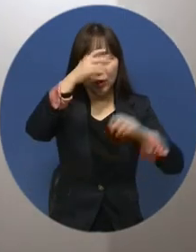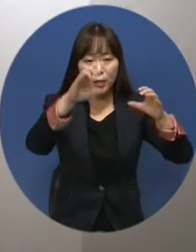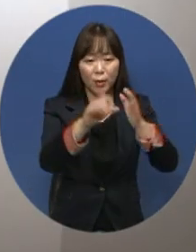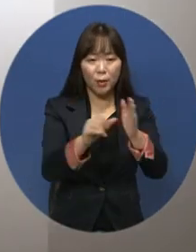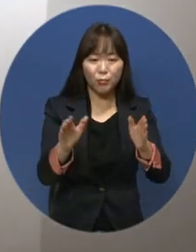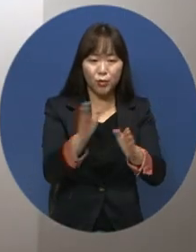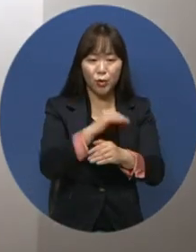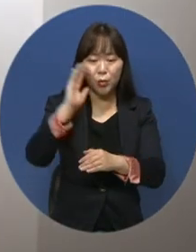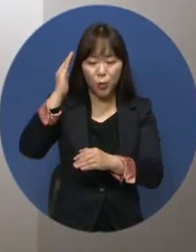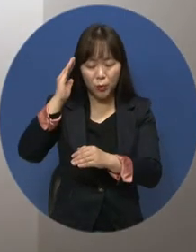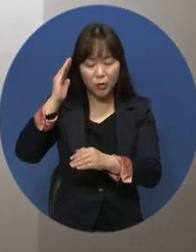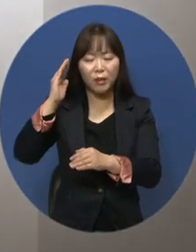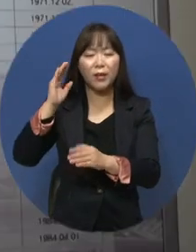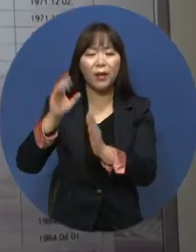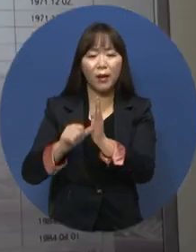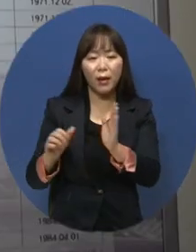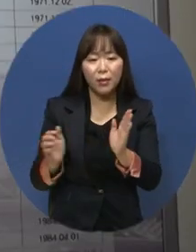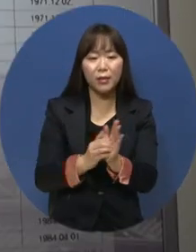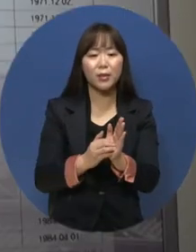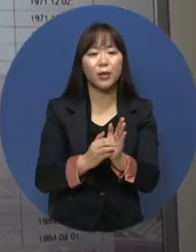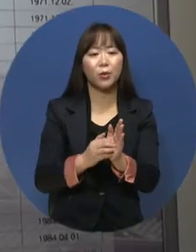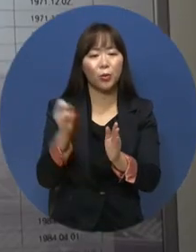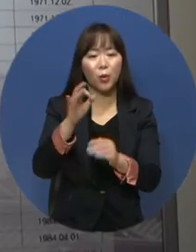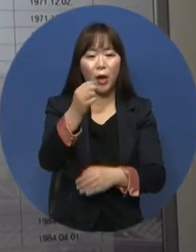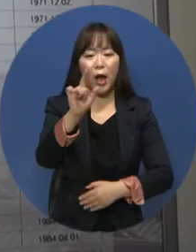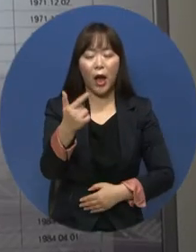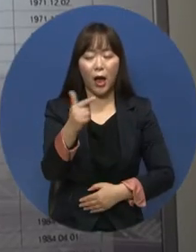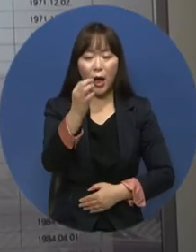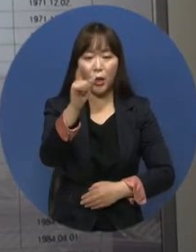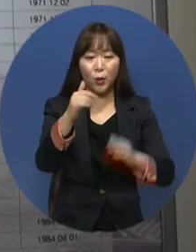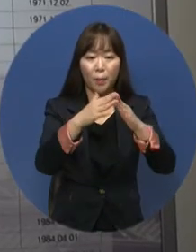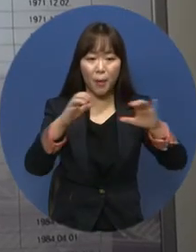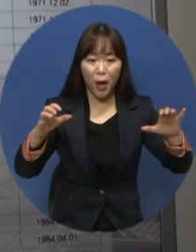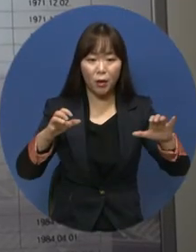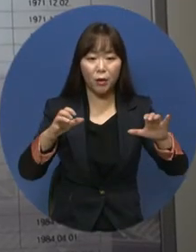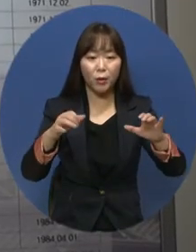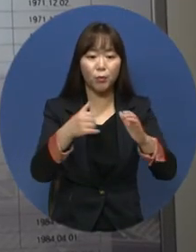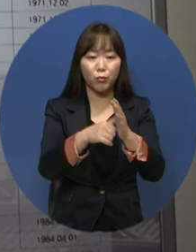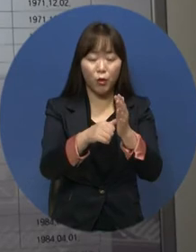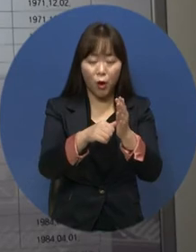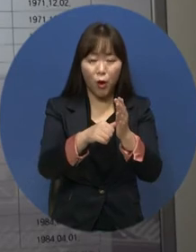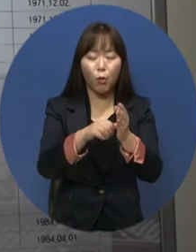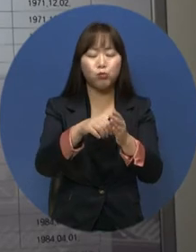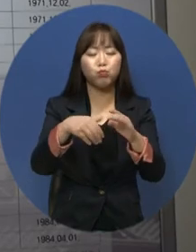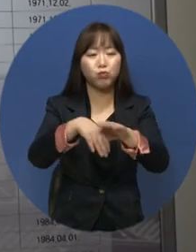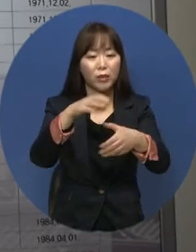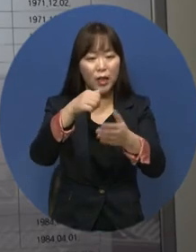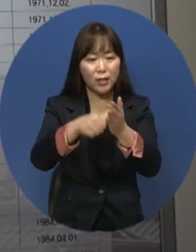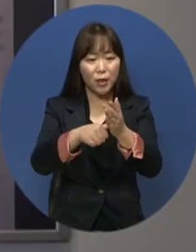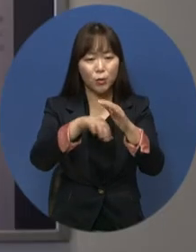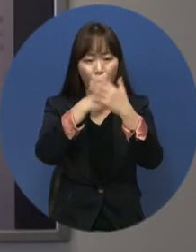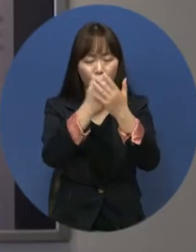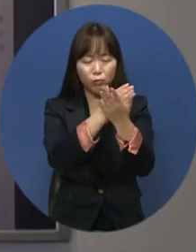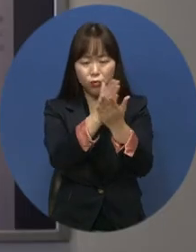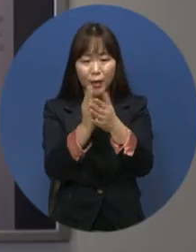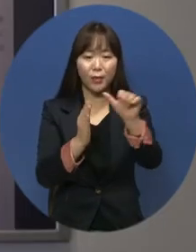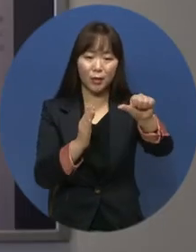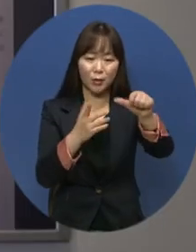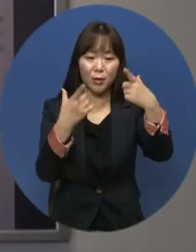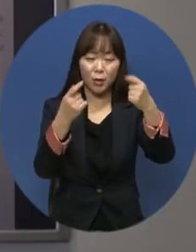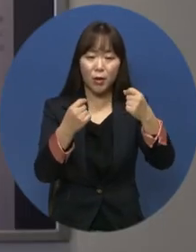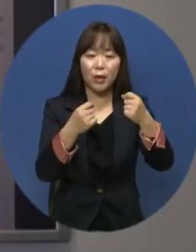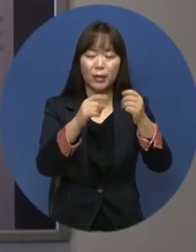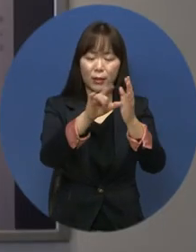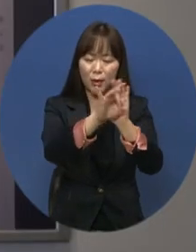근대 지대와 현대 시대 그리고 한옥마을 유형문화재 까지 총 5가지 섹션으로 구성돼 시대별